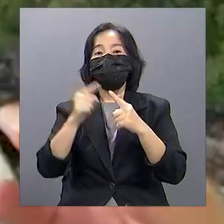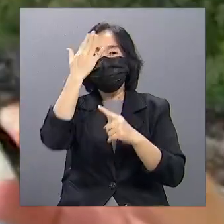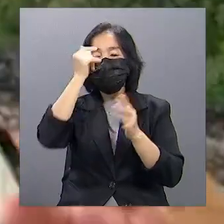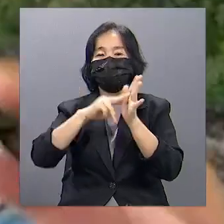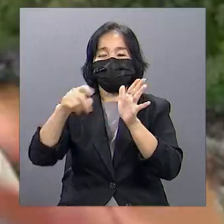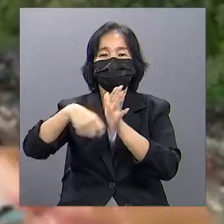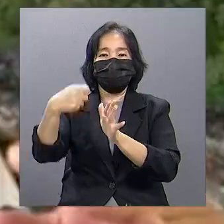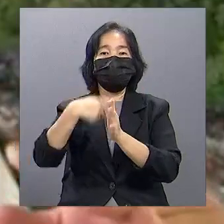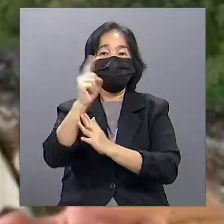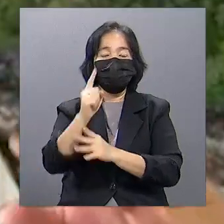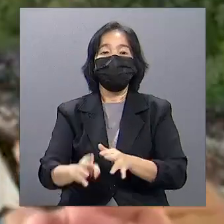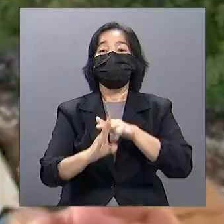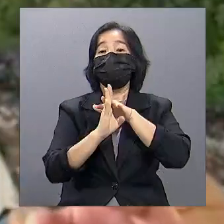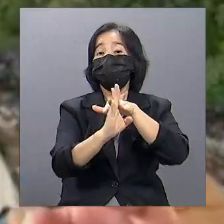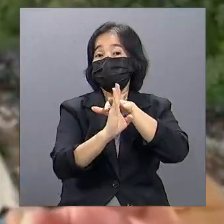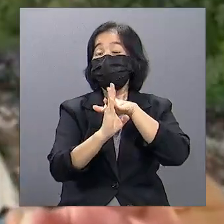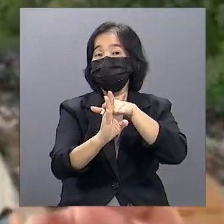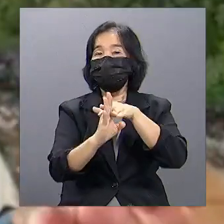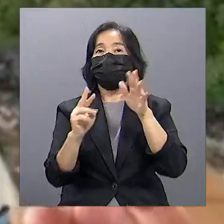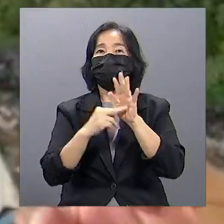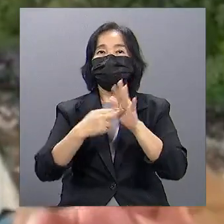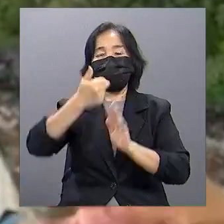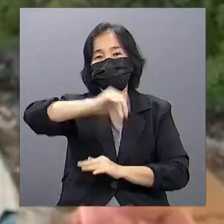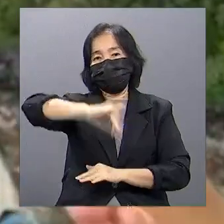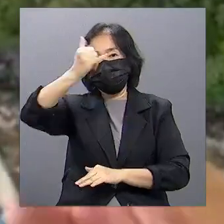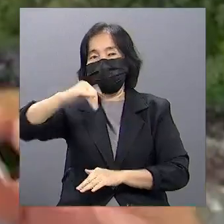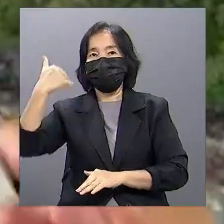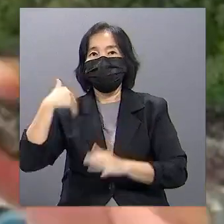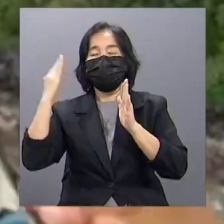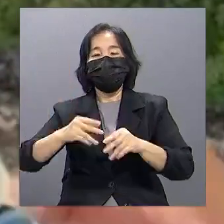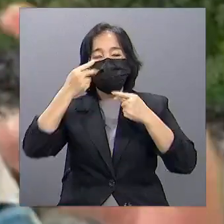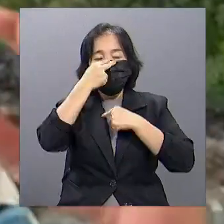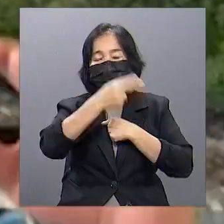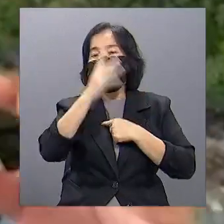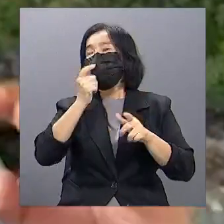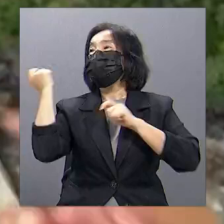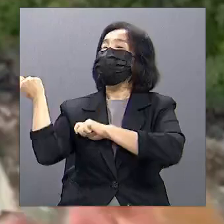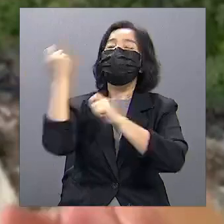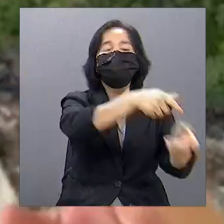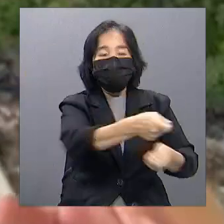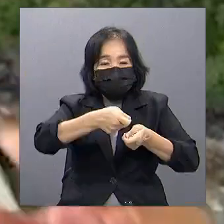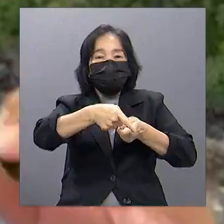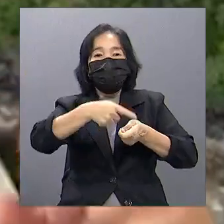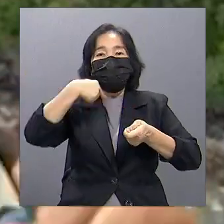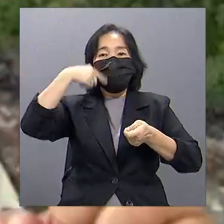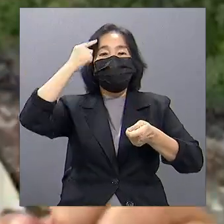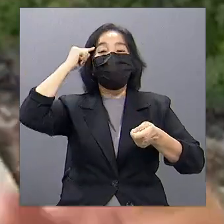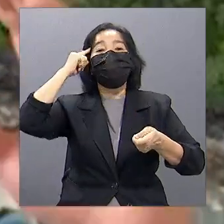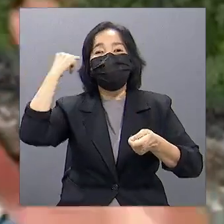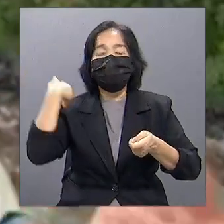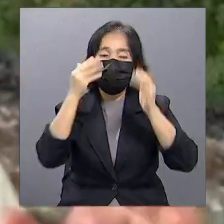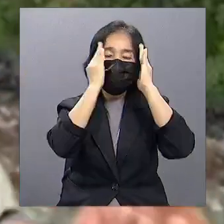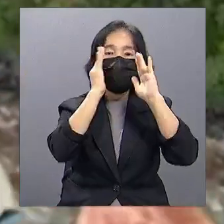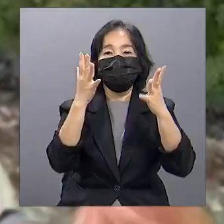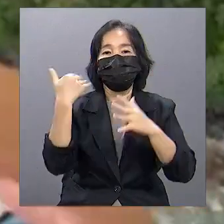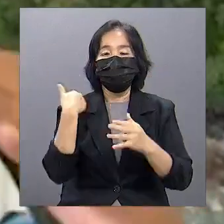ามเนี่ยเป็นสัตว์น้ำที่บางครั้งชาวประมงไม่ได้ตั้งใจล่าแต่มันติดมากับอวนติดมากับเครื่องมือต่างๆนะครับเพราะฉะนั้นถ้าเกิดเราประก